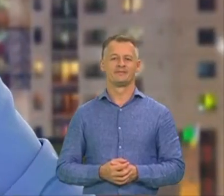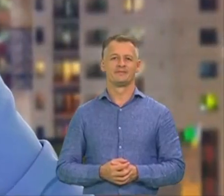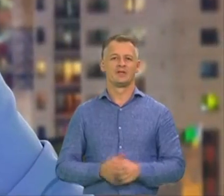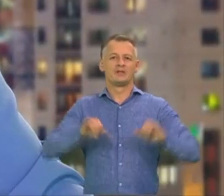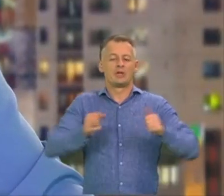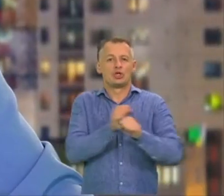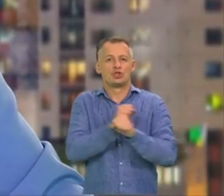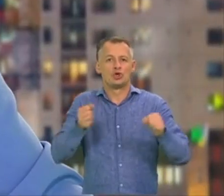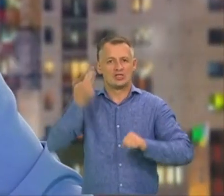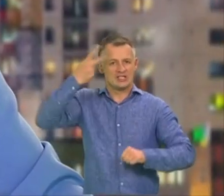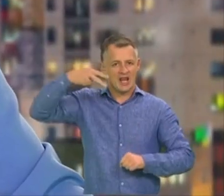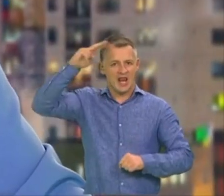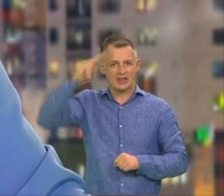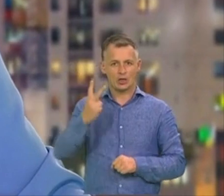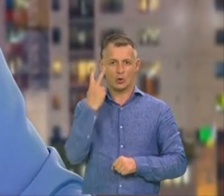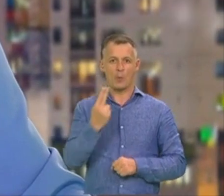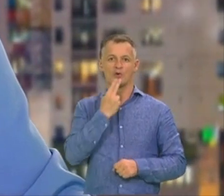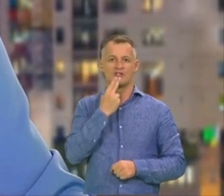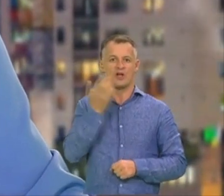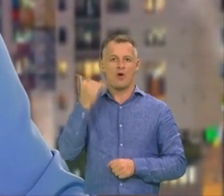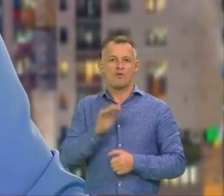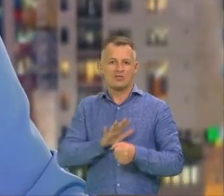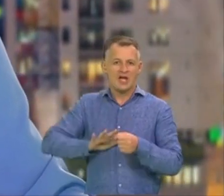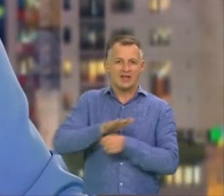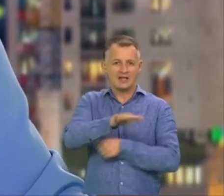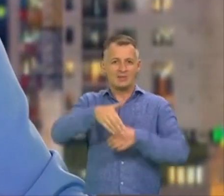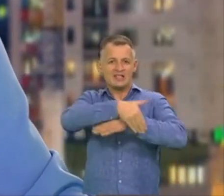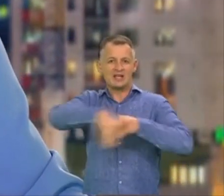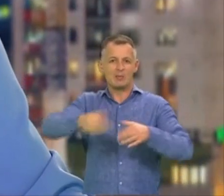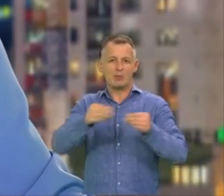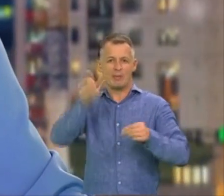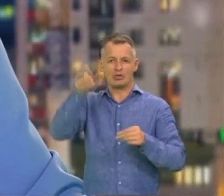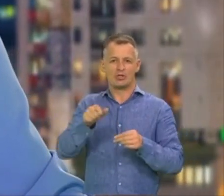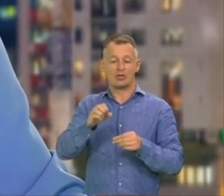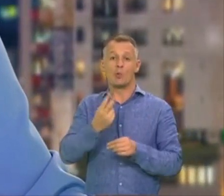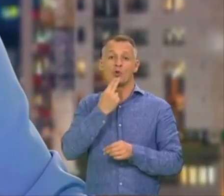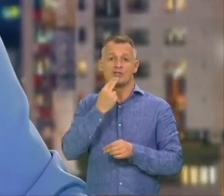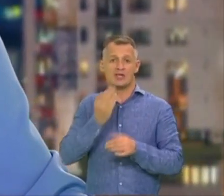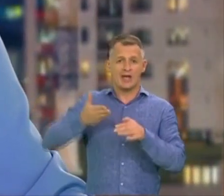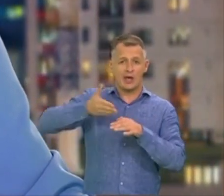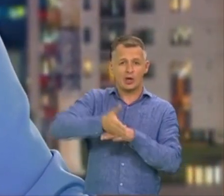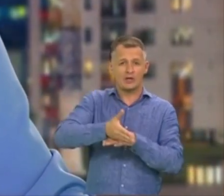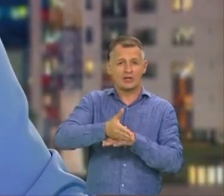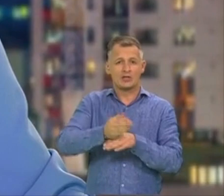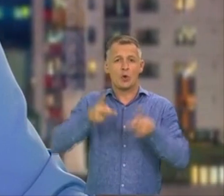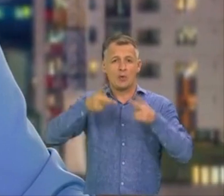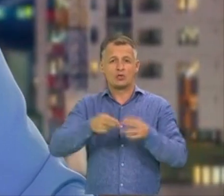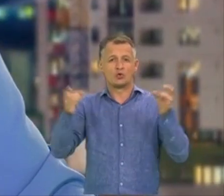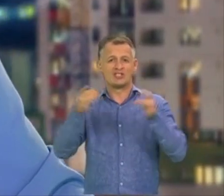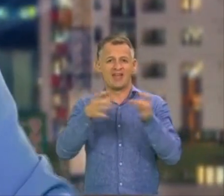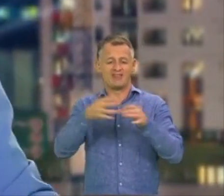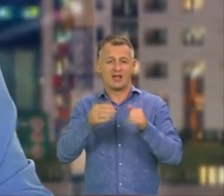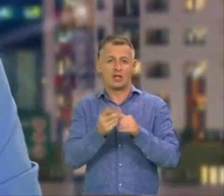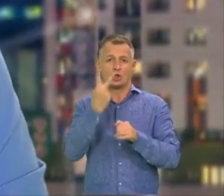Ca șocan la Slatina, doi polițiști au fost agresați pe stradă de mai mulți indivizi. Oamenii legii au intervenit într-un scandal conjugal. Vă avertizez,